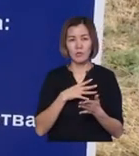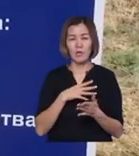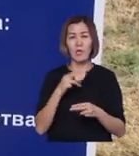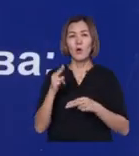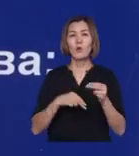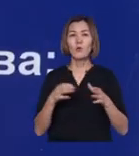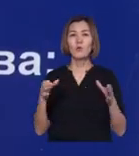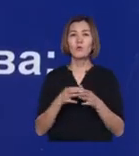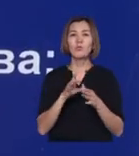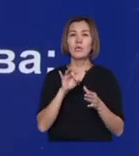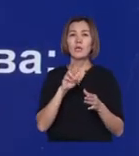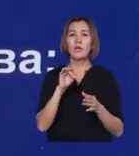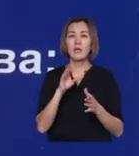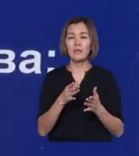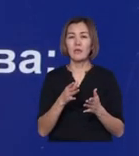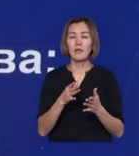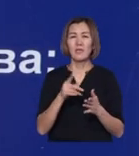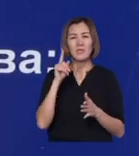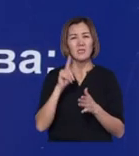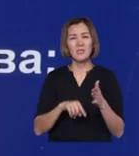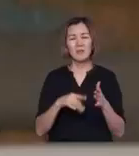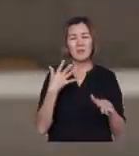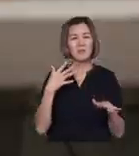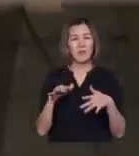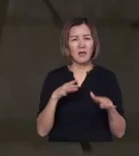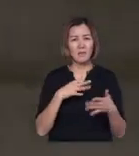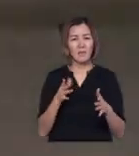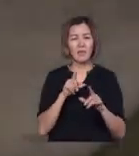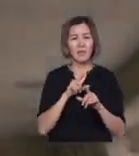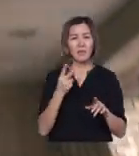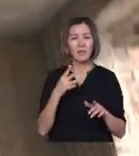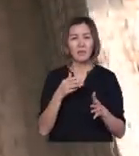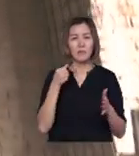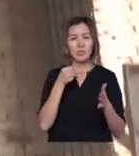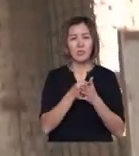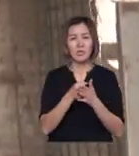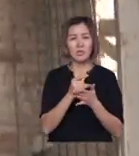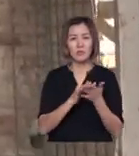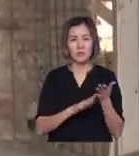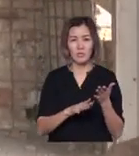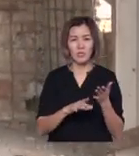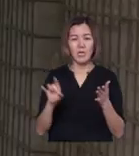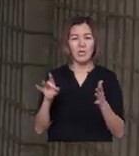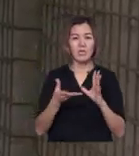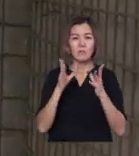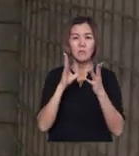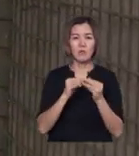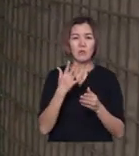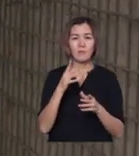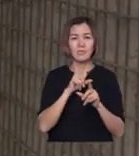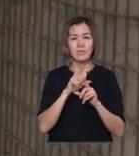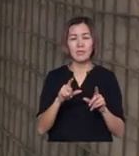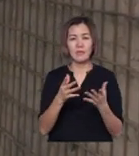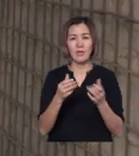серіктестігі сенімге селкеу түсіріп тұр. Ғимарат құрылысы 2025 жылға дейін созылатын сынды. Республика бойынша